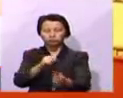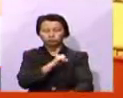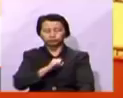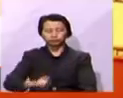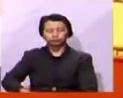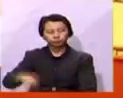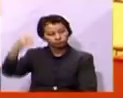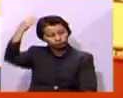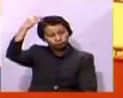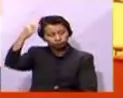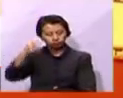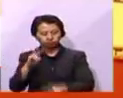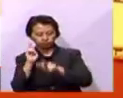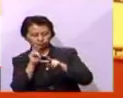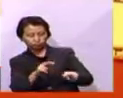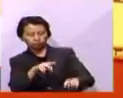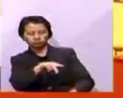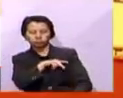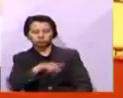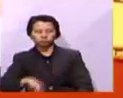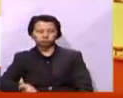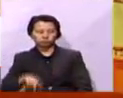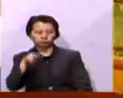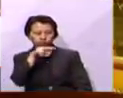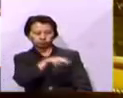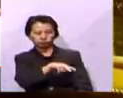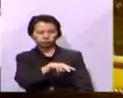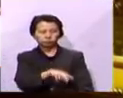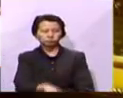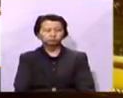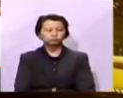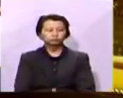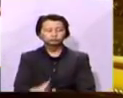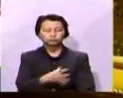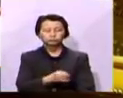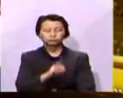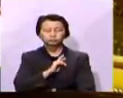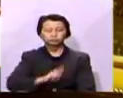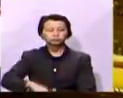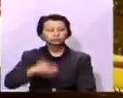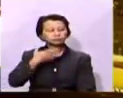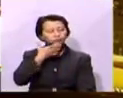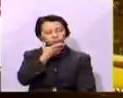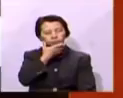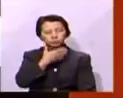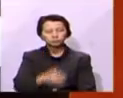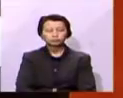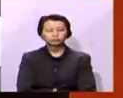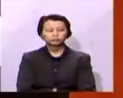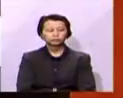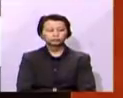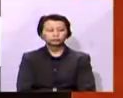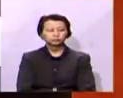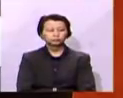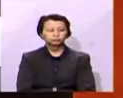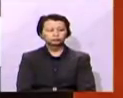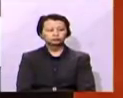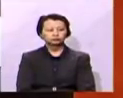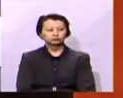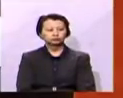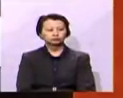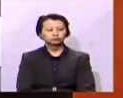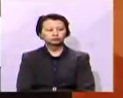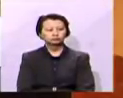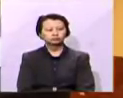Selangor, disaksikan Tengku Pemasyuri Selangor, Tengku Pemasyuri Nora Shikin dan Raja Muda Selangor Tengku Amir Shah.